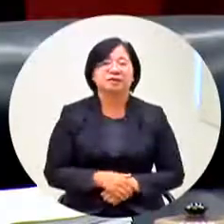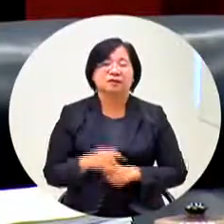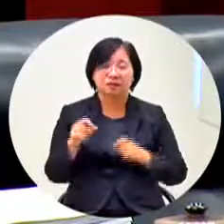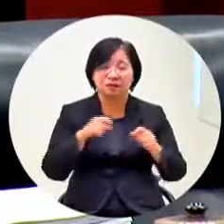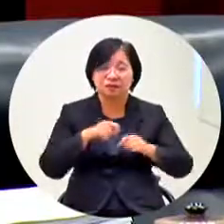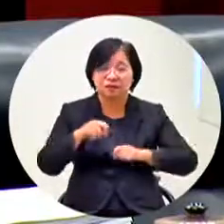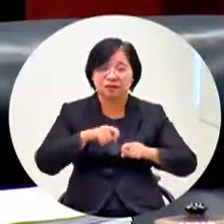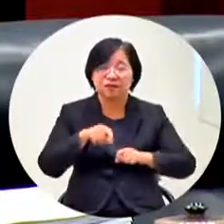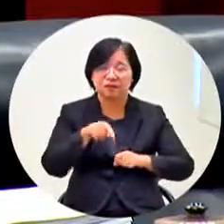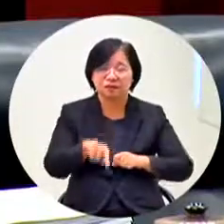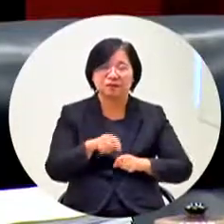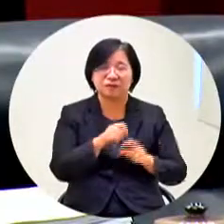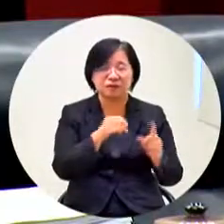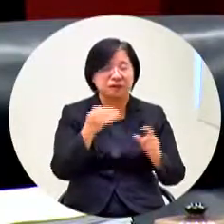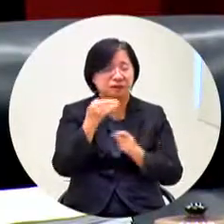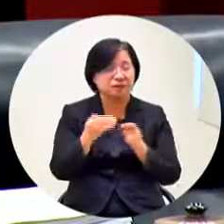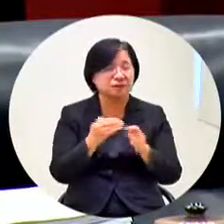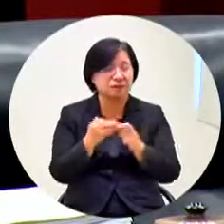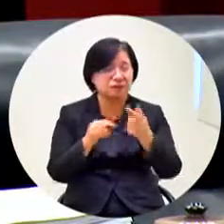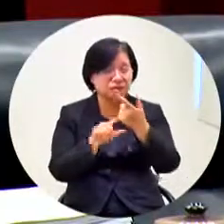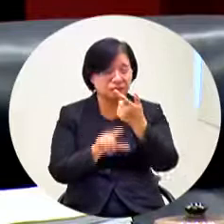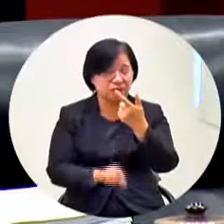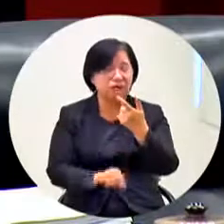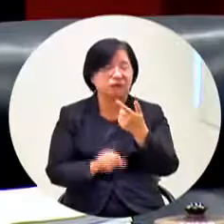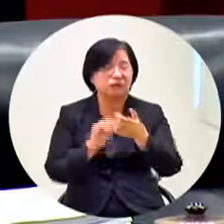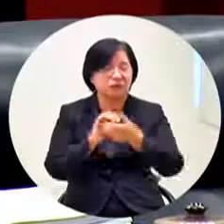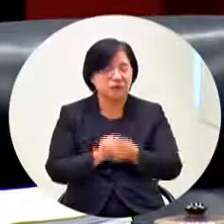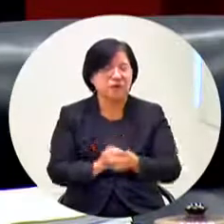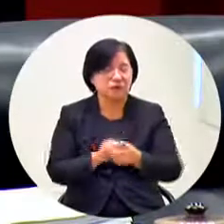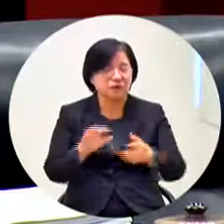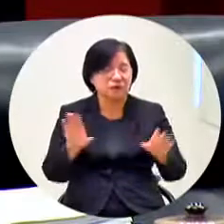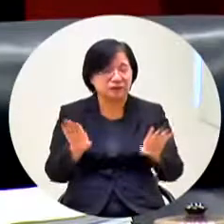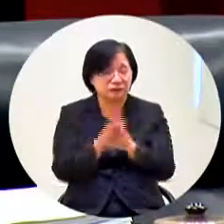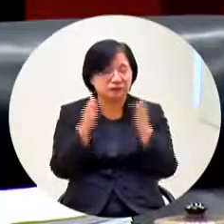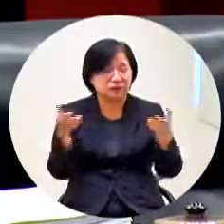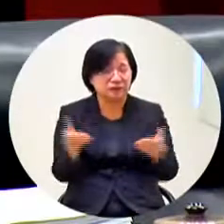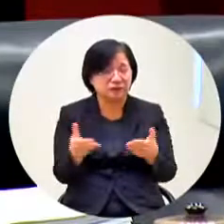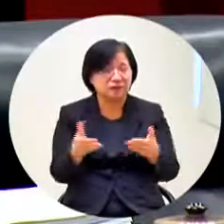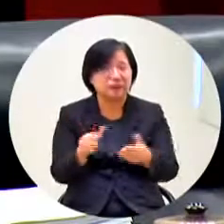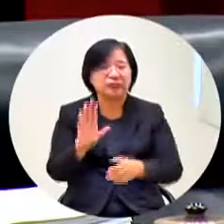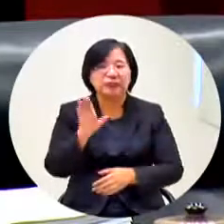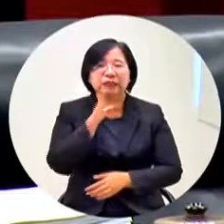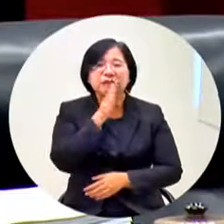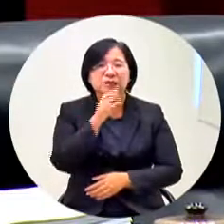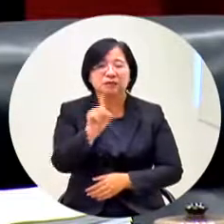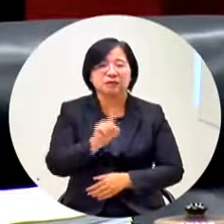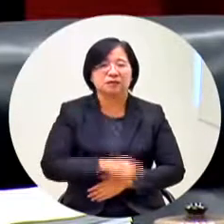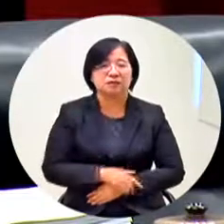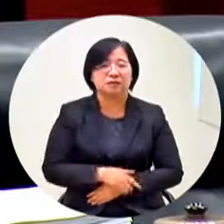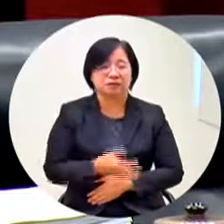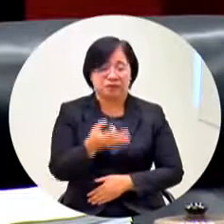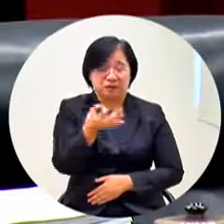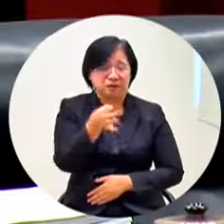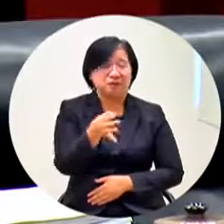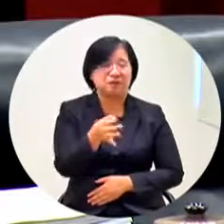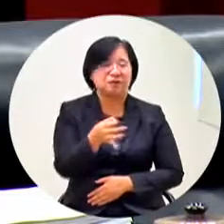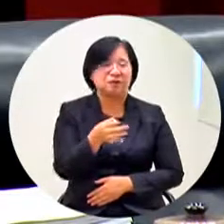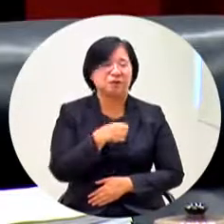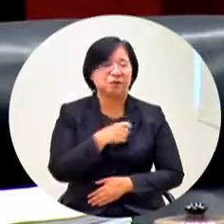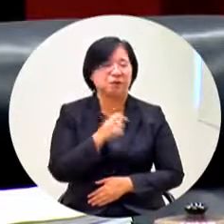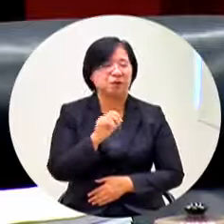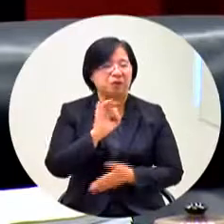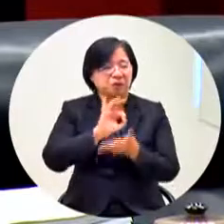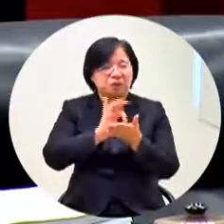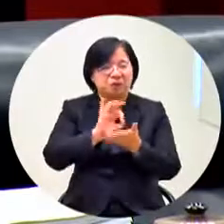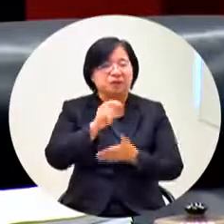们109年6月份就一定要开工了哈。那但是在这个经费上其实也是相当庞大，不过我